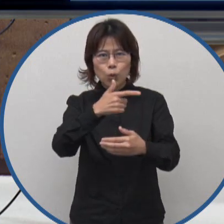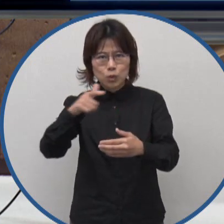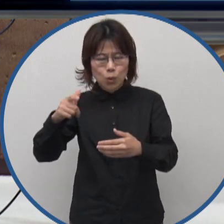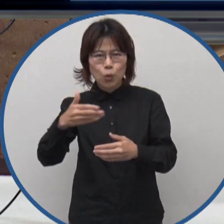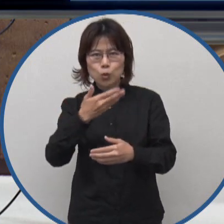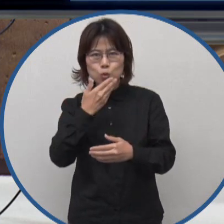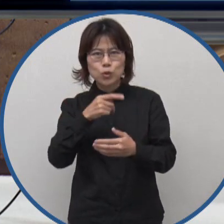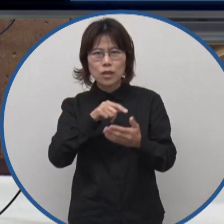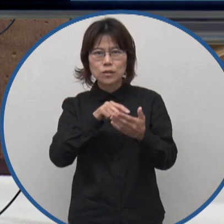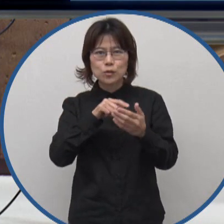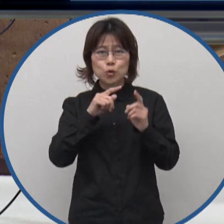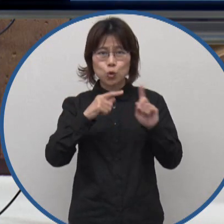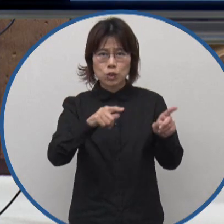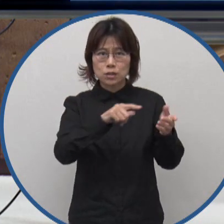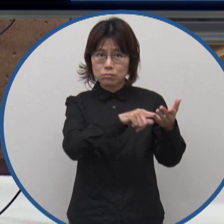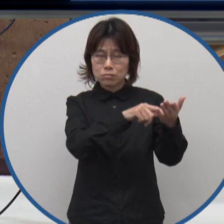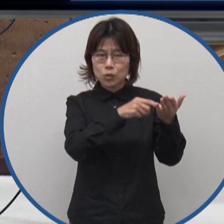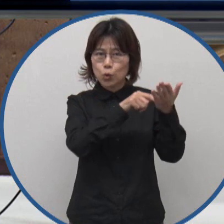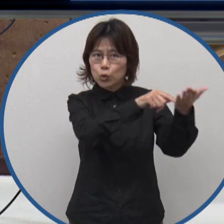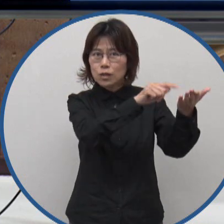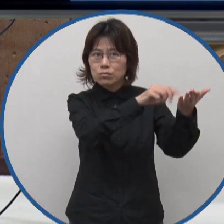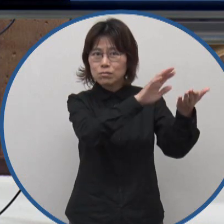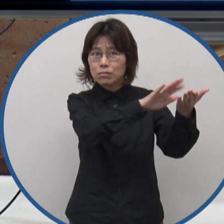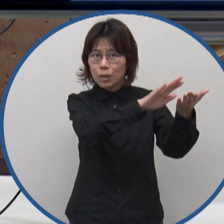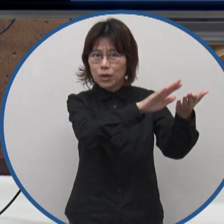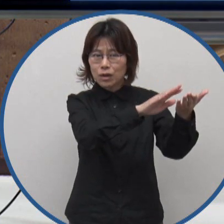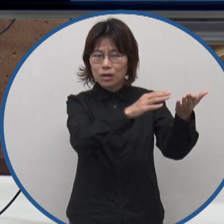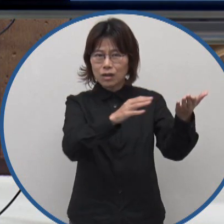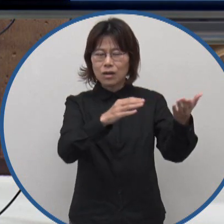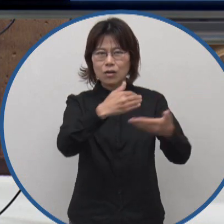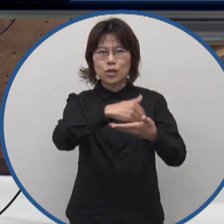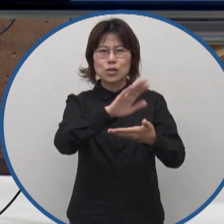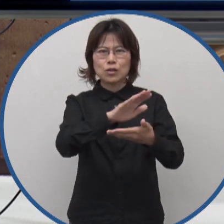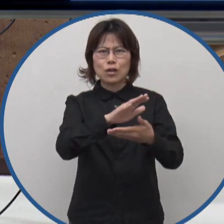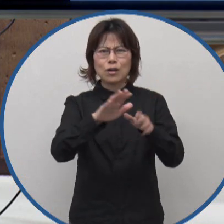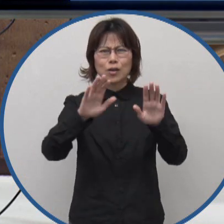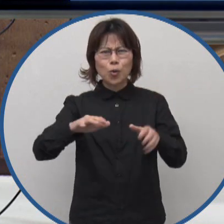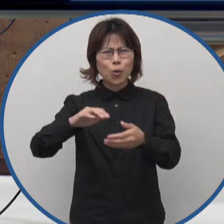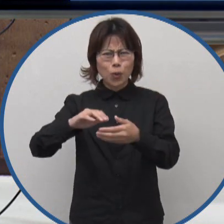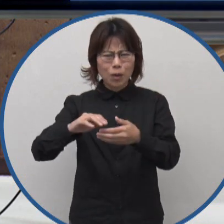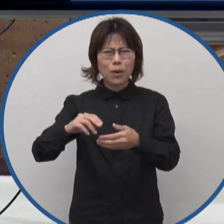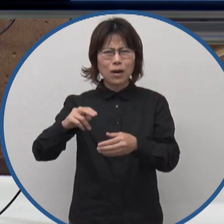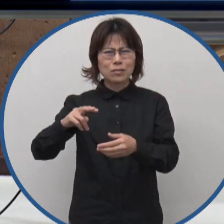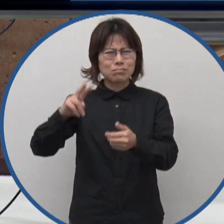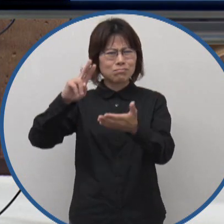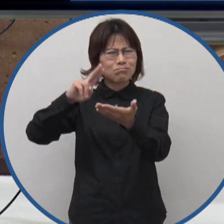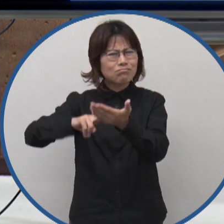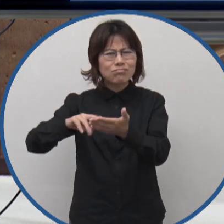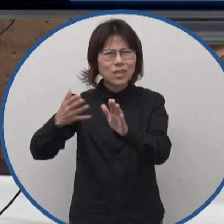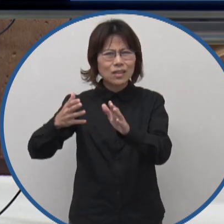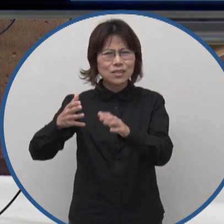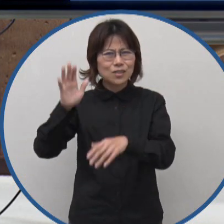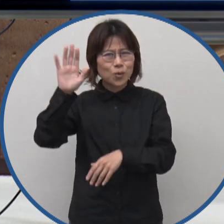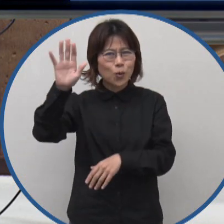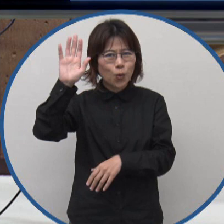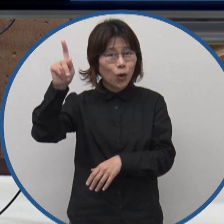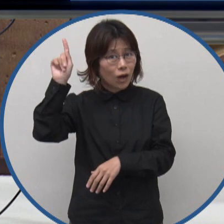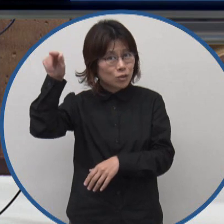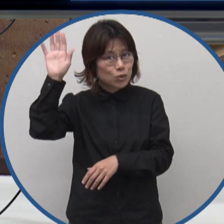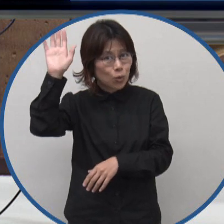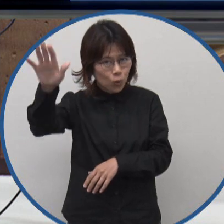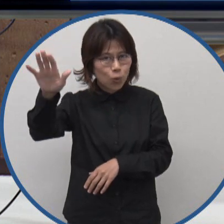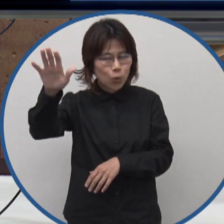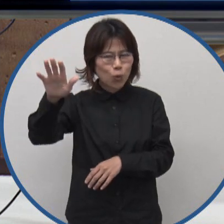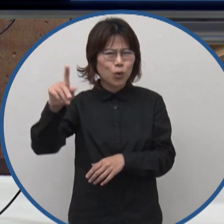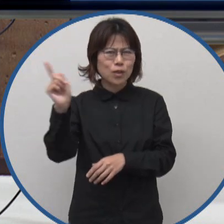きているということですけれども、今日の時点でのその認定がなかったということで、これからその先の、明日以降ですけれども